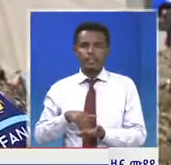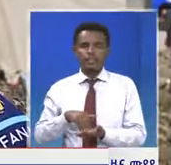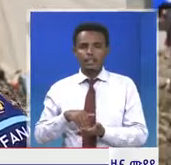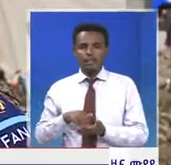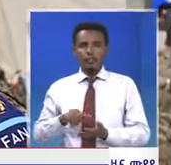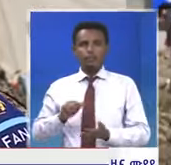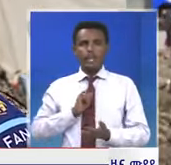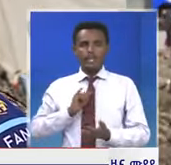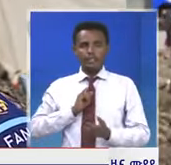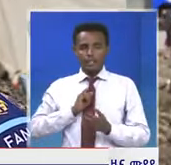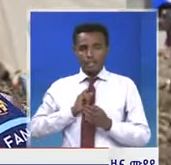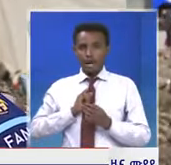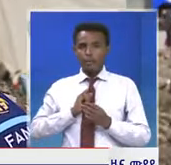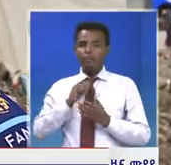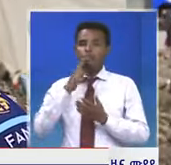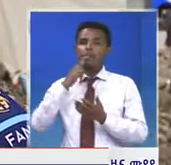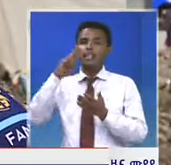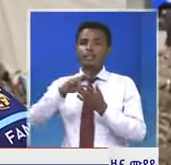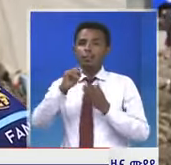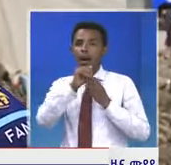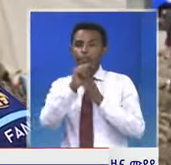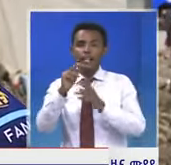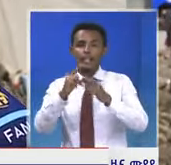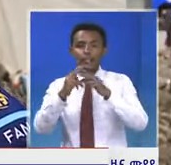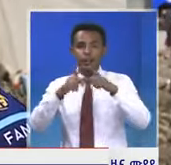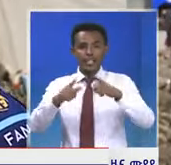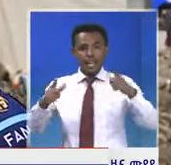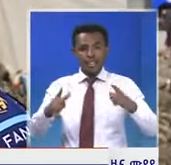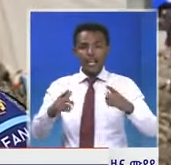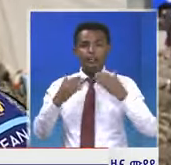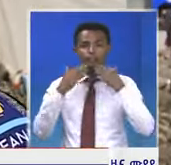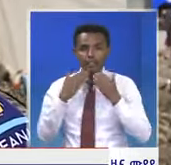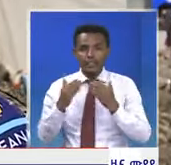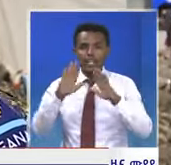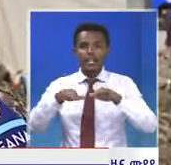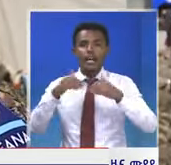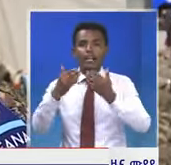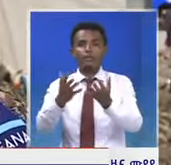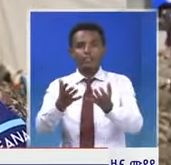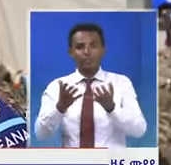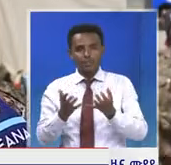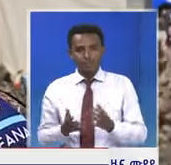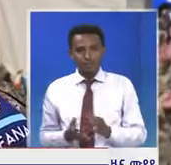በራሴና በዙ አመራር ስም ላቅ ያለ ምስጋናዬን ላቀርብላችሁ እፈልጋለሁ።